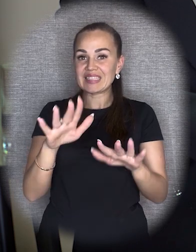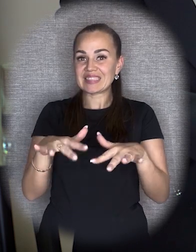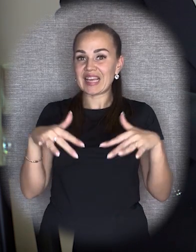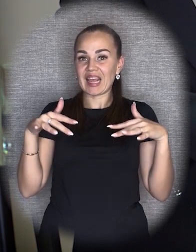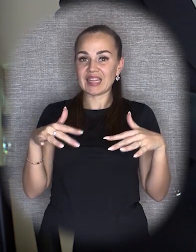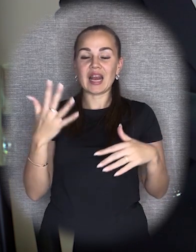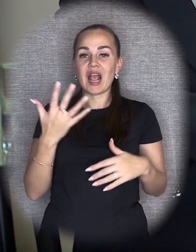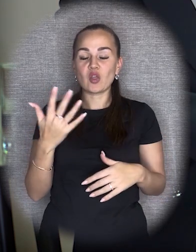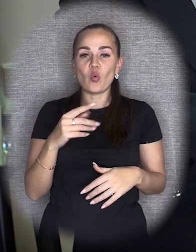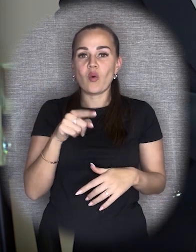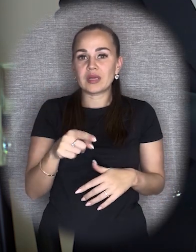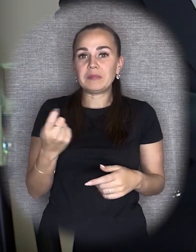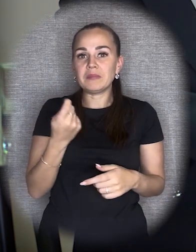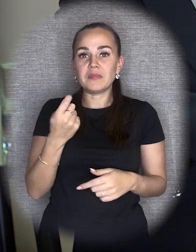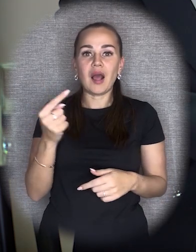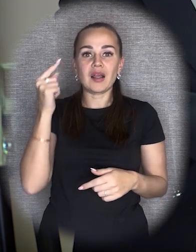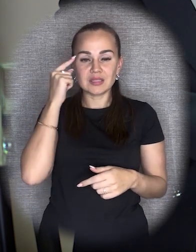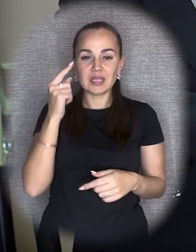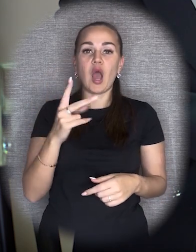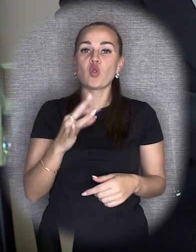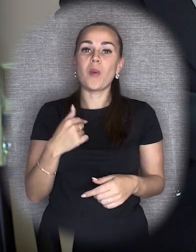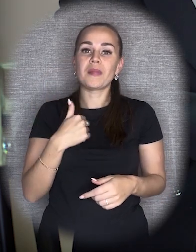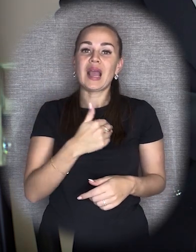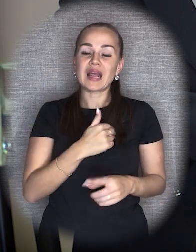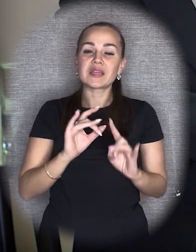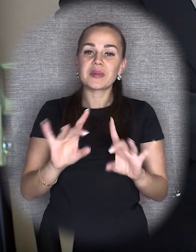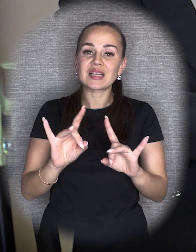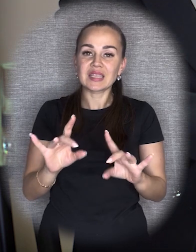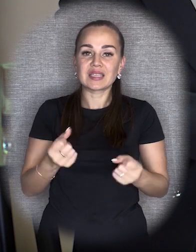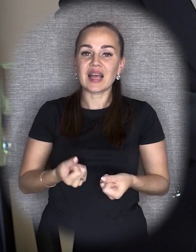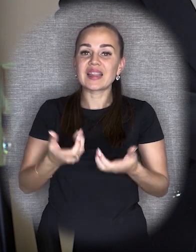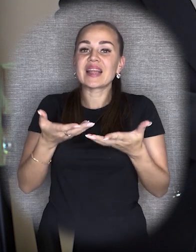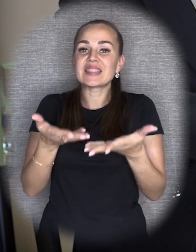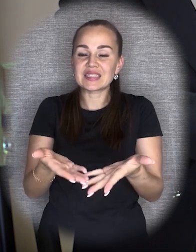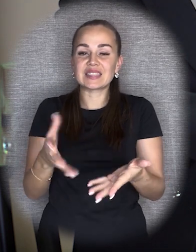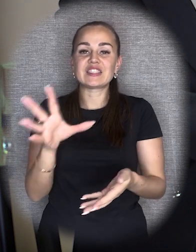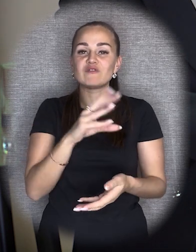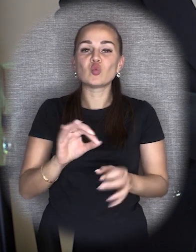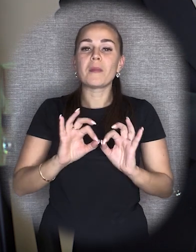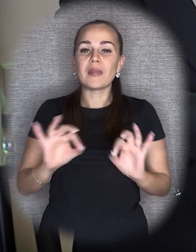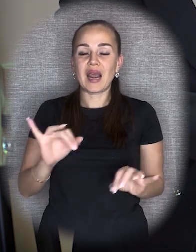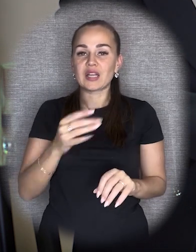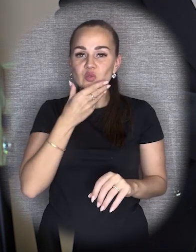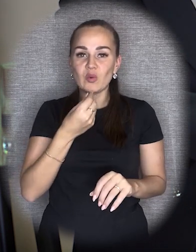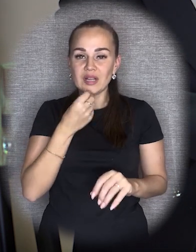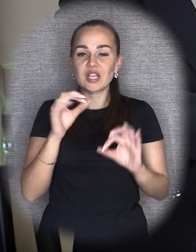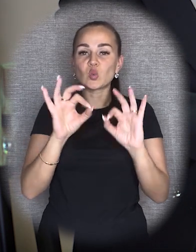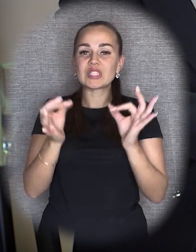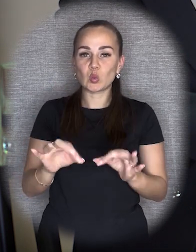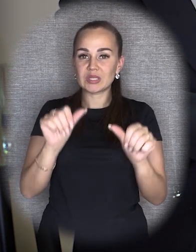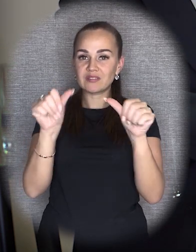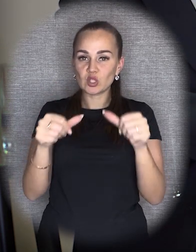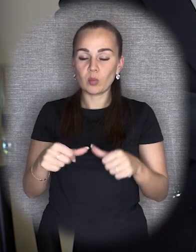которые не сведущие, но которым мы тоже хотим рассказать и донести до них всю прелесть и красоту искусства скульптуры, мы тоже